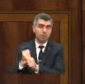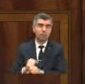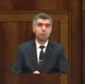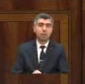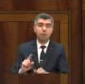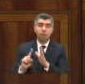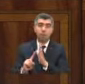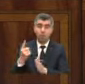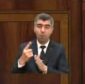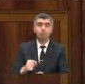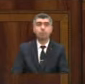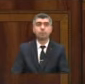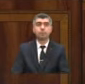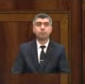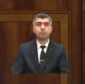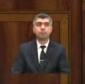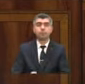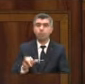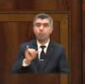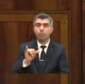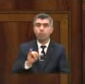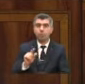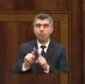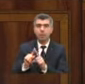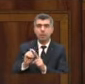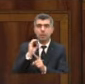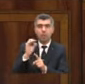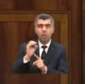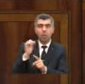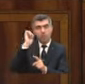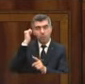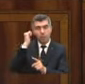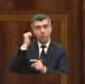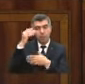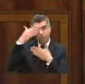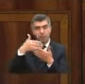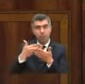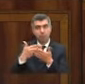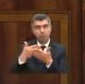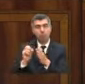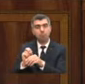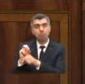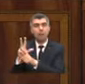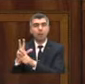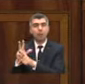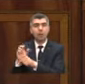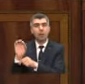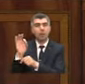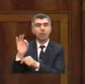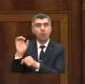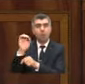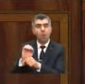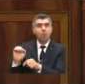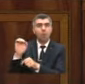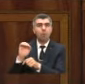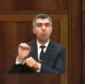الكلمة ديالكم باش كيفاش يمكن لنا نشجعوا ولادنا اللي تكونوا عندنا في المغرب ومشاو تلبيوا رغبات